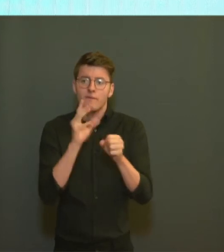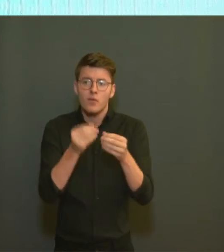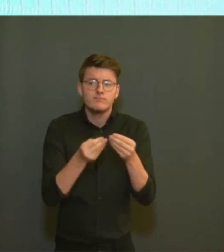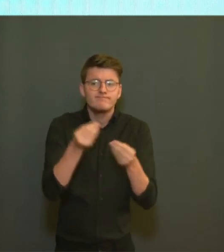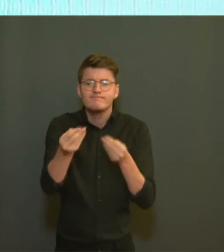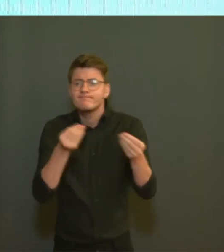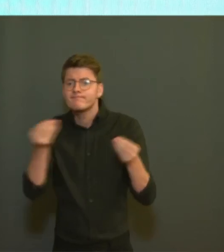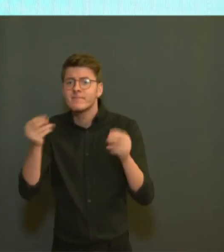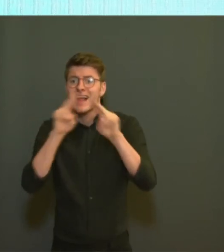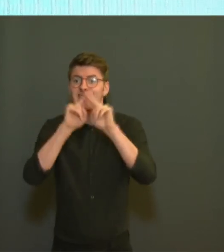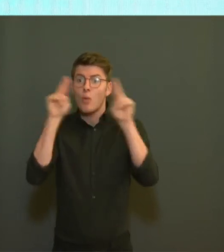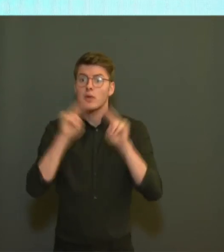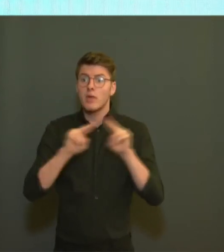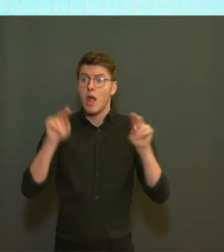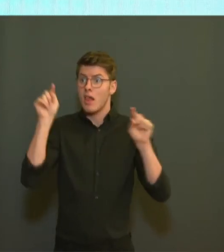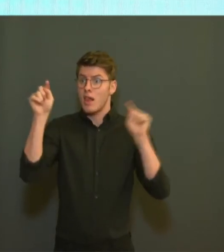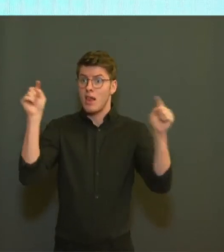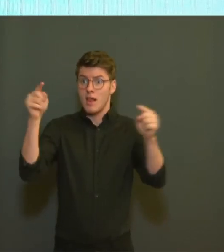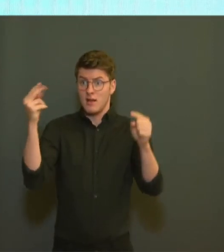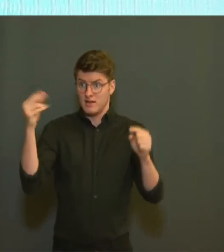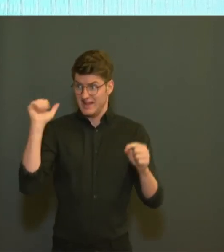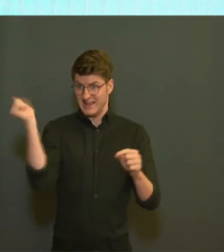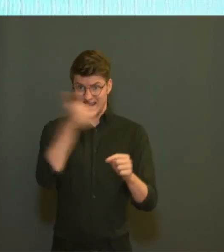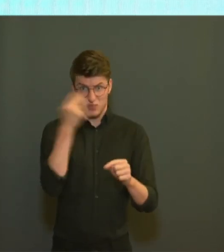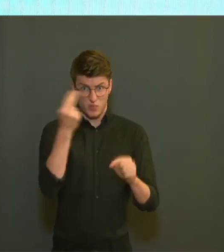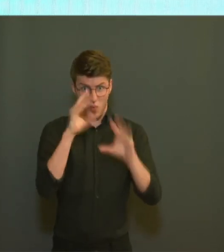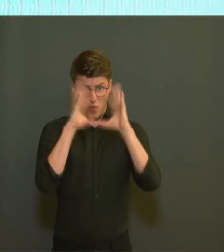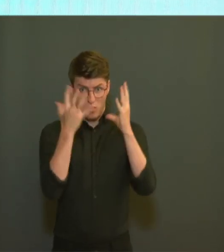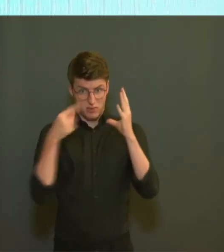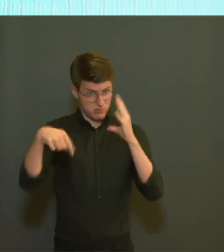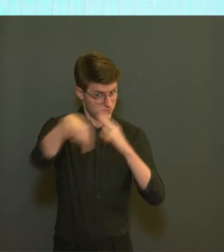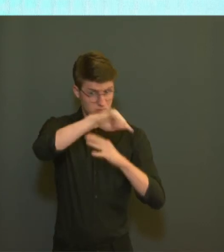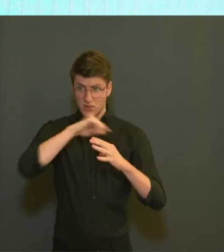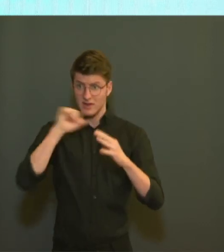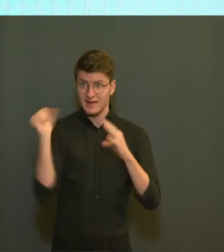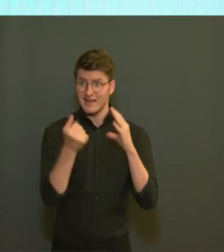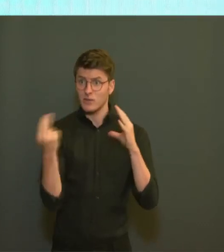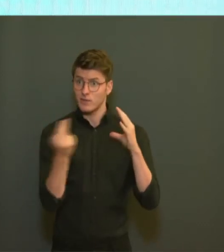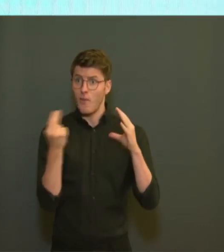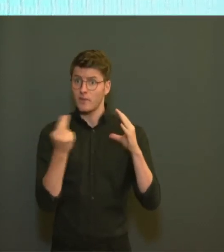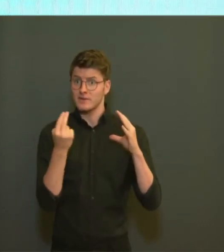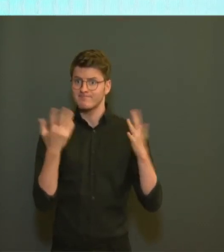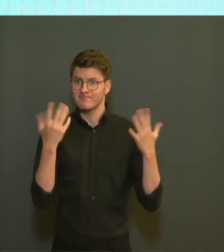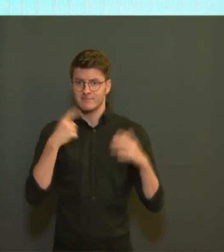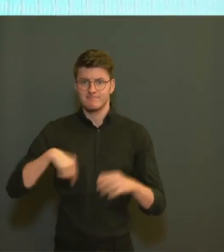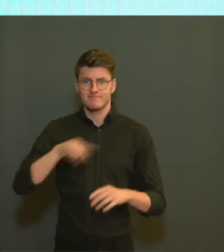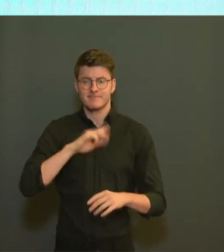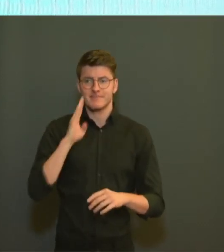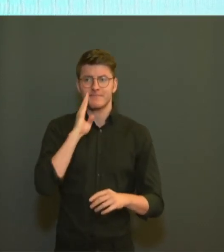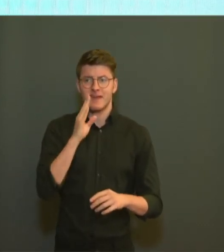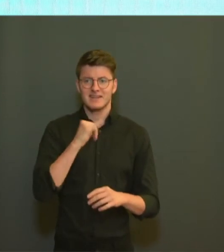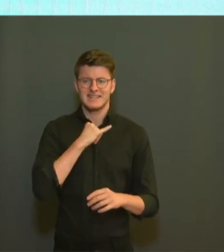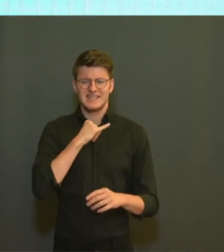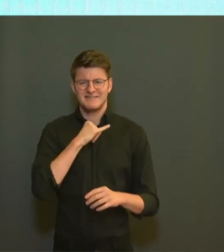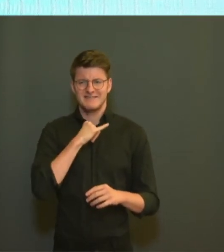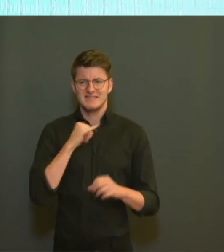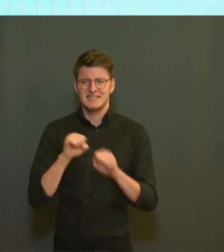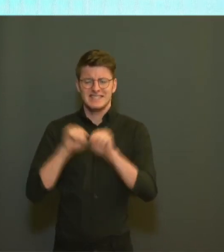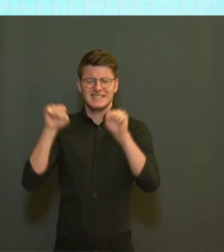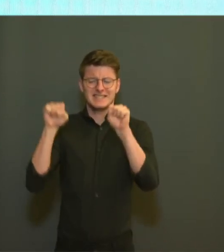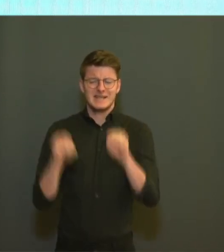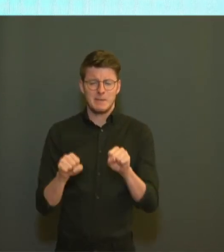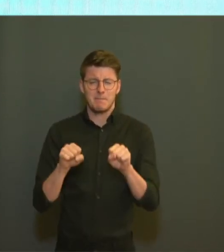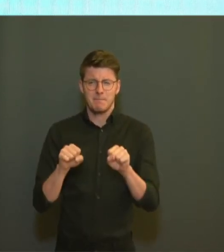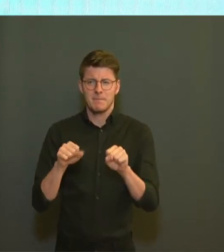internationale druk is heel hoog. Dat is ook de reden waarom we in België met een backup systeem werken, namelijk